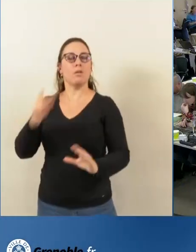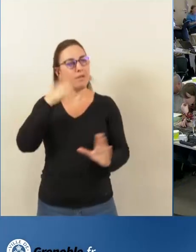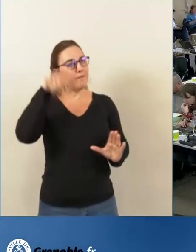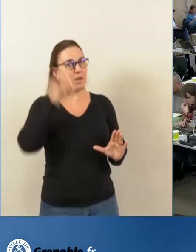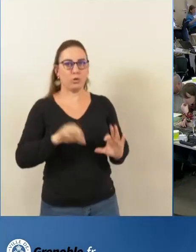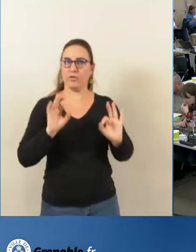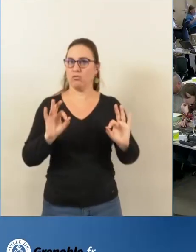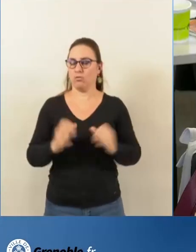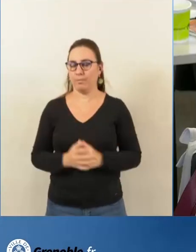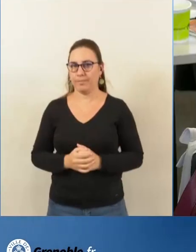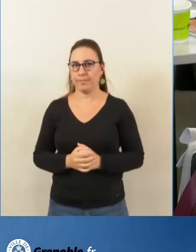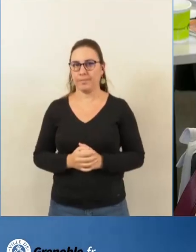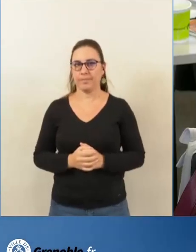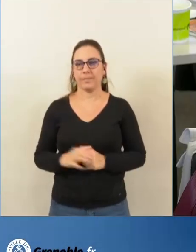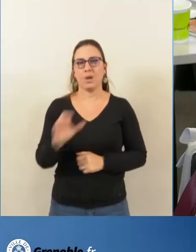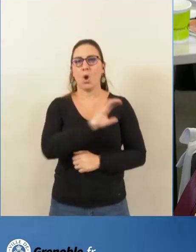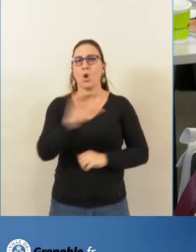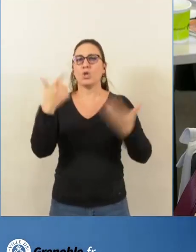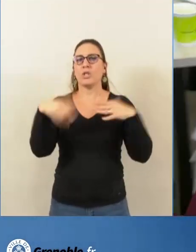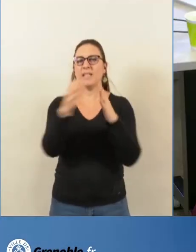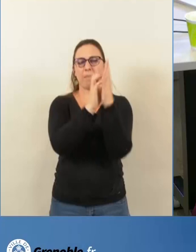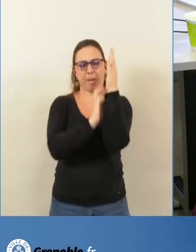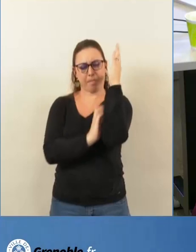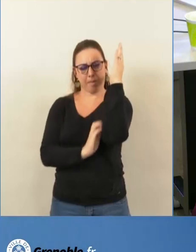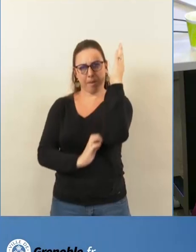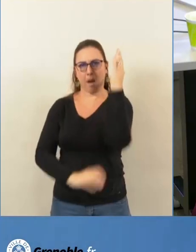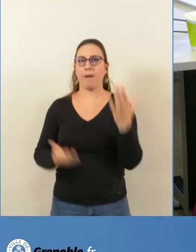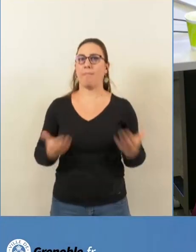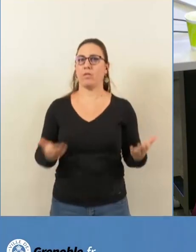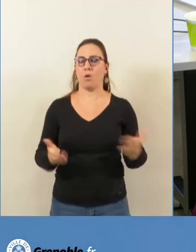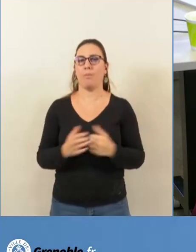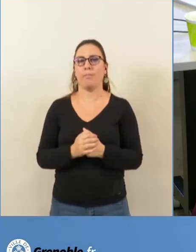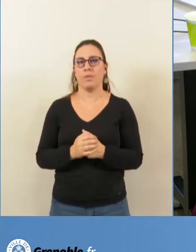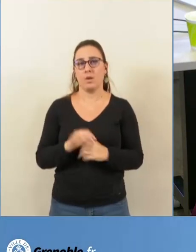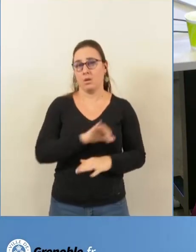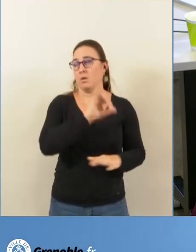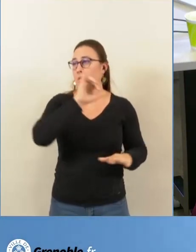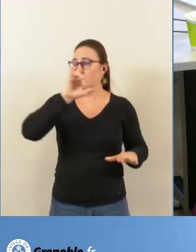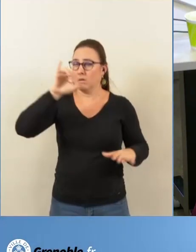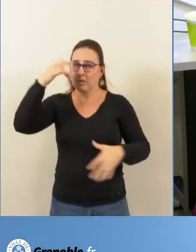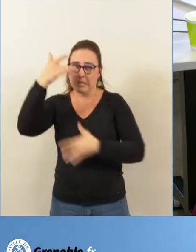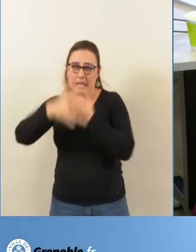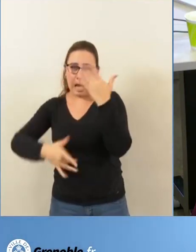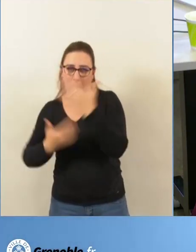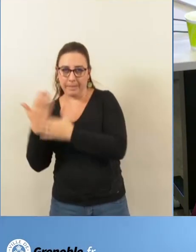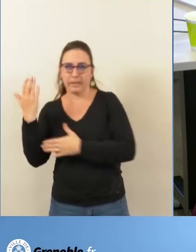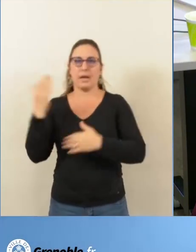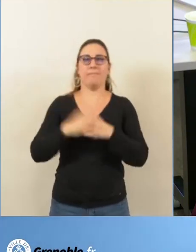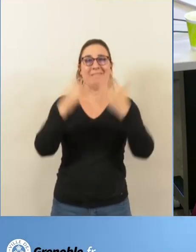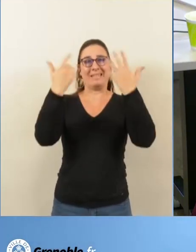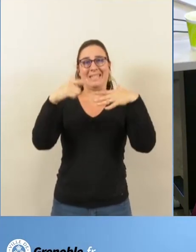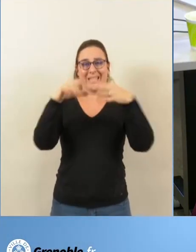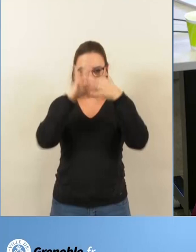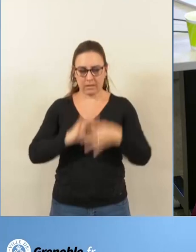à son contenu sur les 117 délibérations de ce conseil qui vont nous amener jusqu'au petit matin pas moins de 17 sont directement